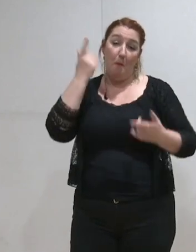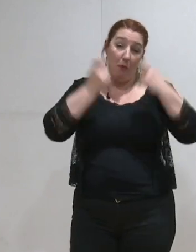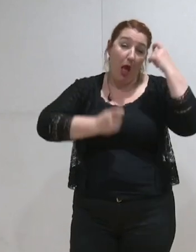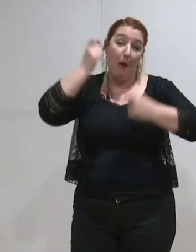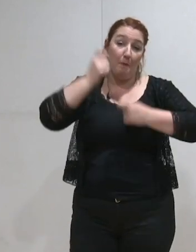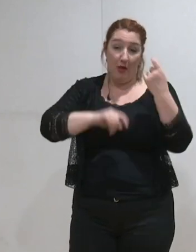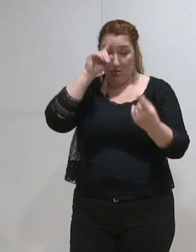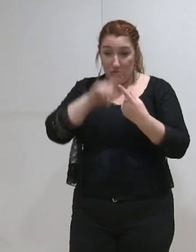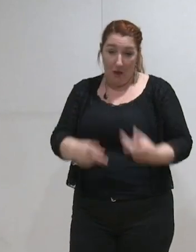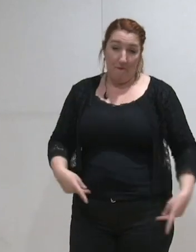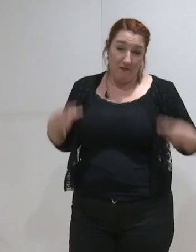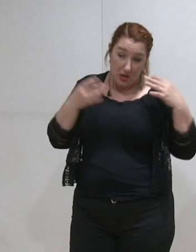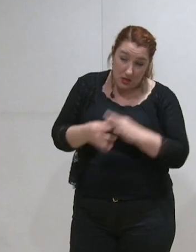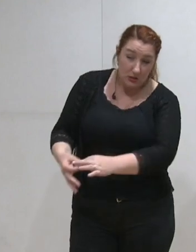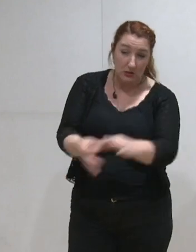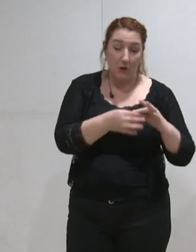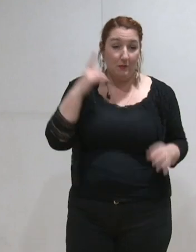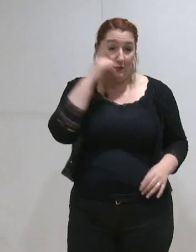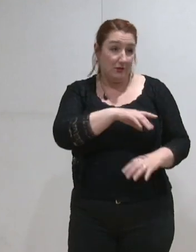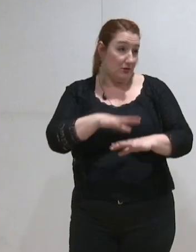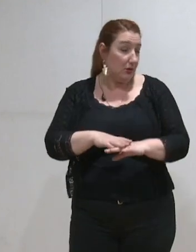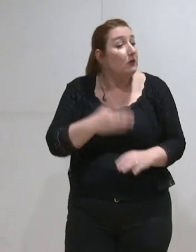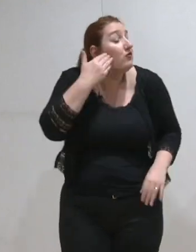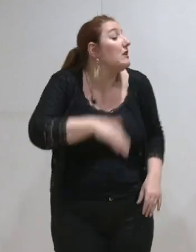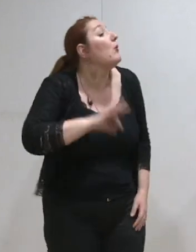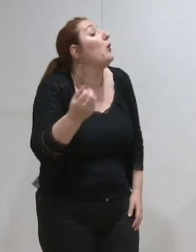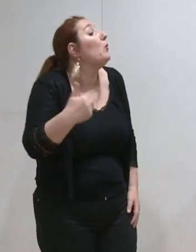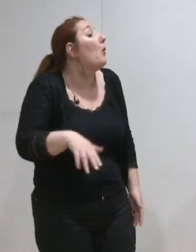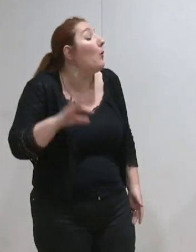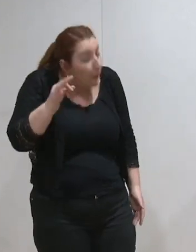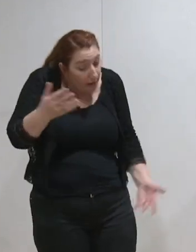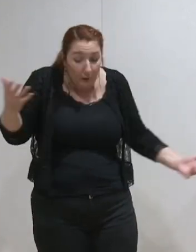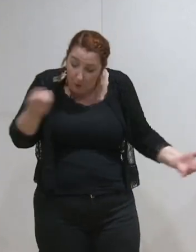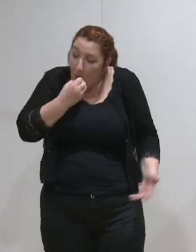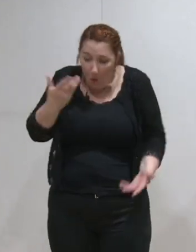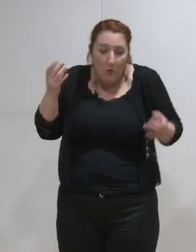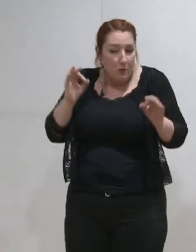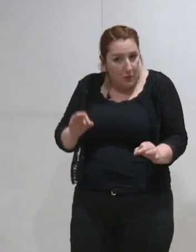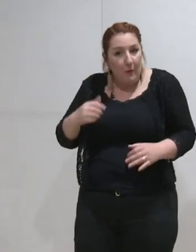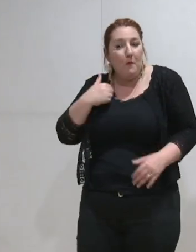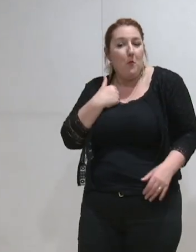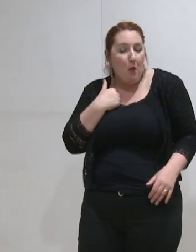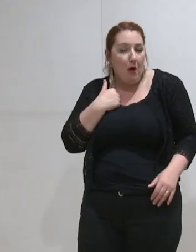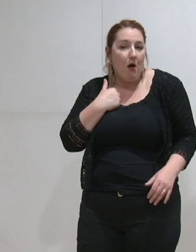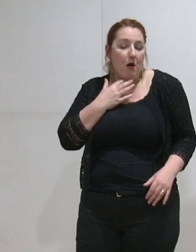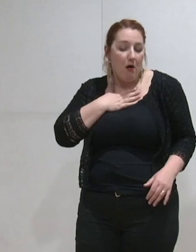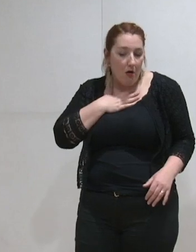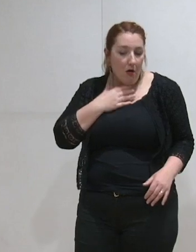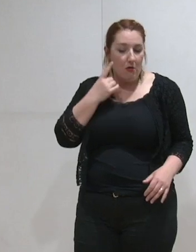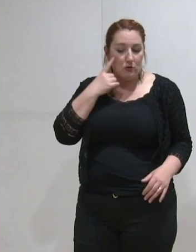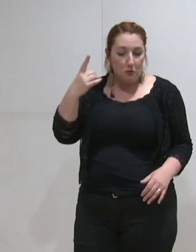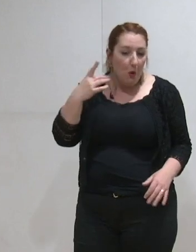ensemble dans ce quartier vous le savez très bien oui ou non bon donc moi je je je pense que